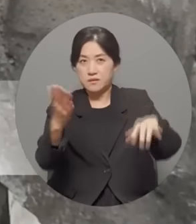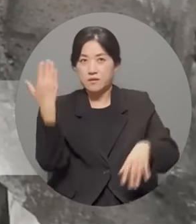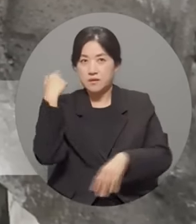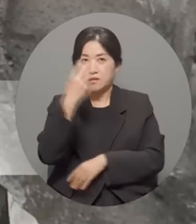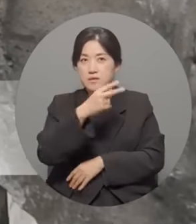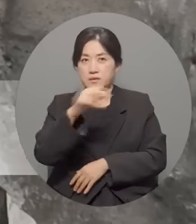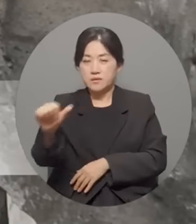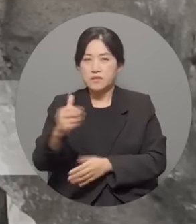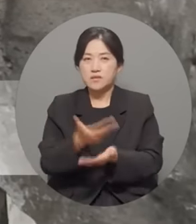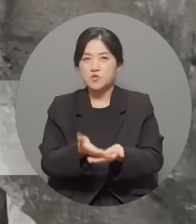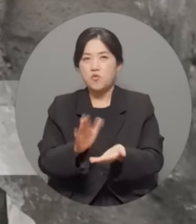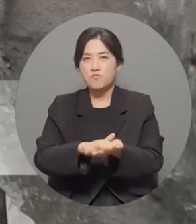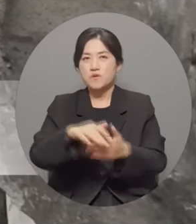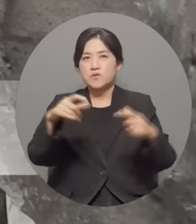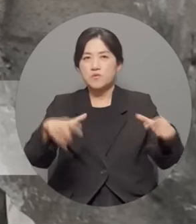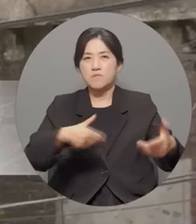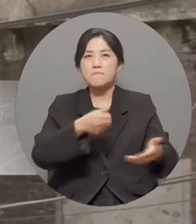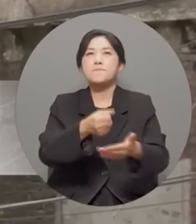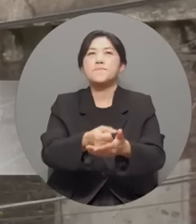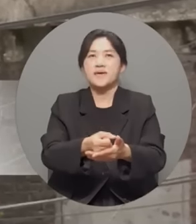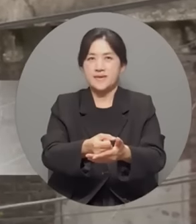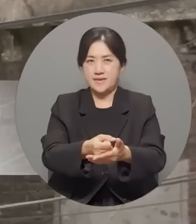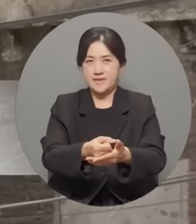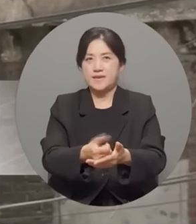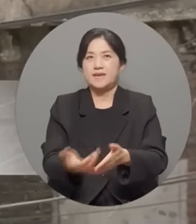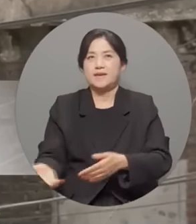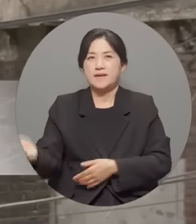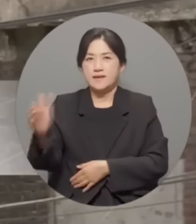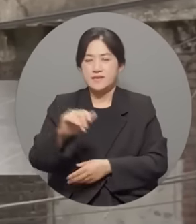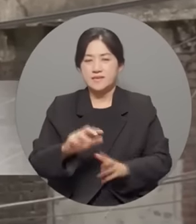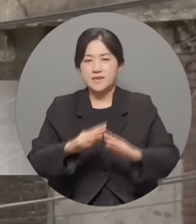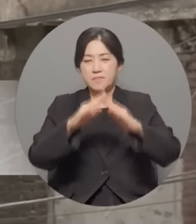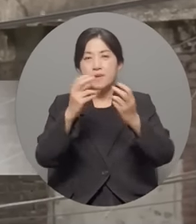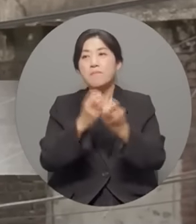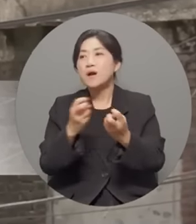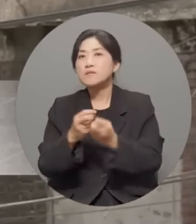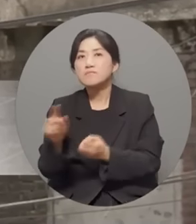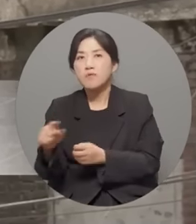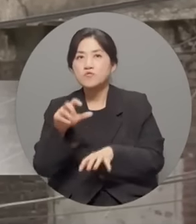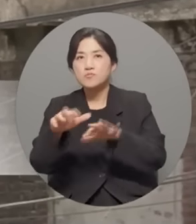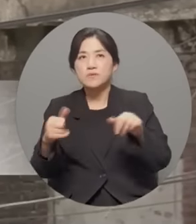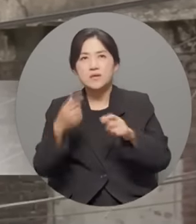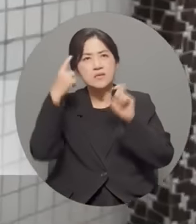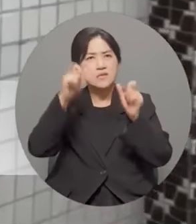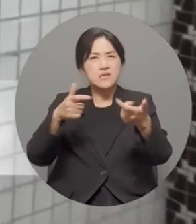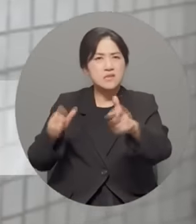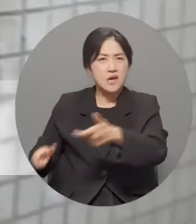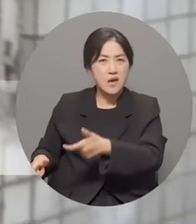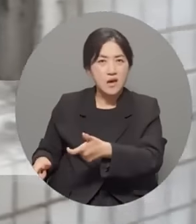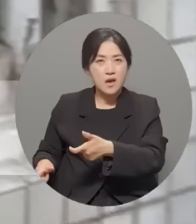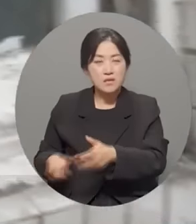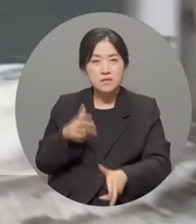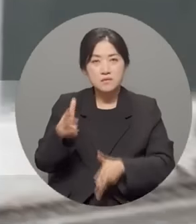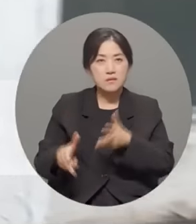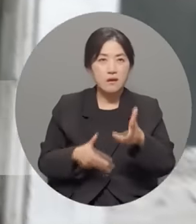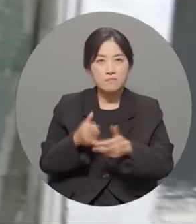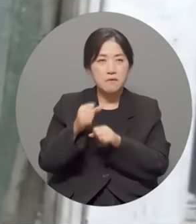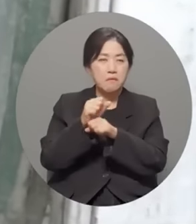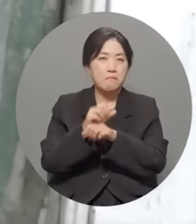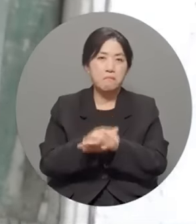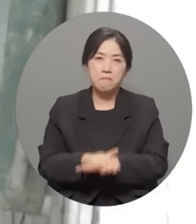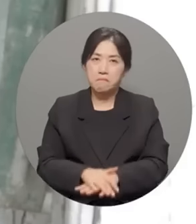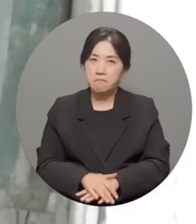2005년 정비구역으로 지정됐습니다. 하지만 개발 방식을 놓고 주민들끼리 의견이 갈린 채 사업은 흐지부지